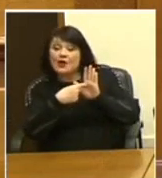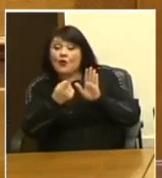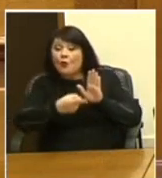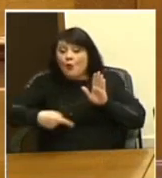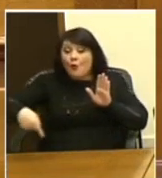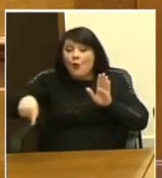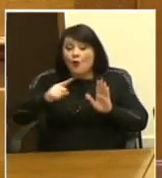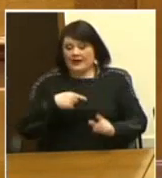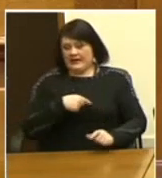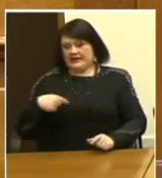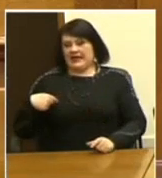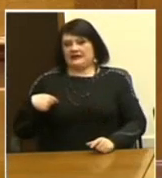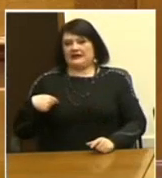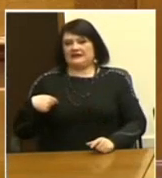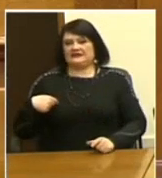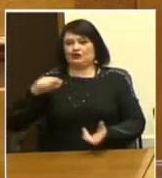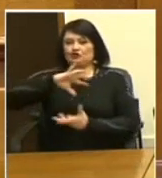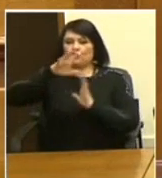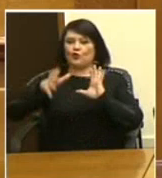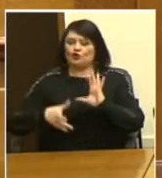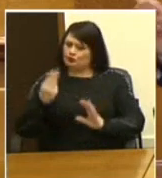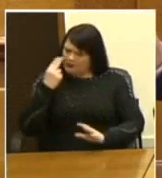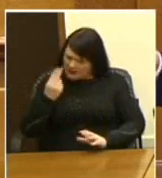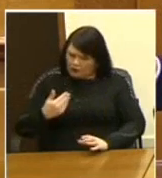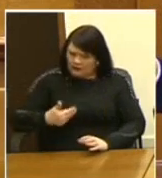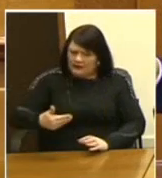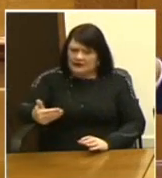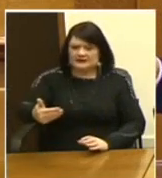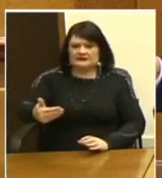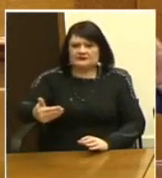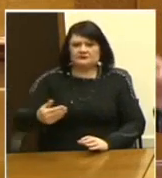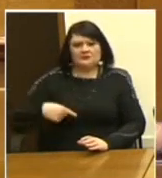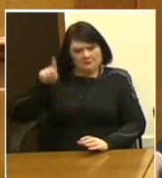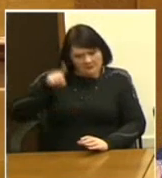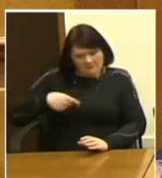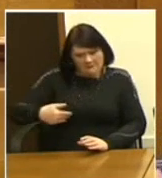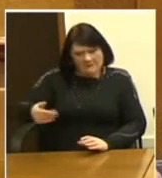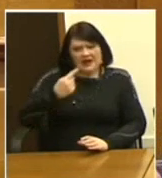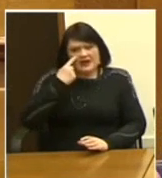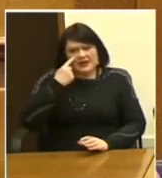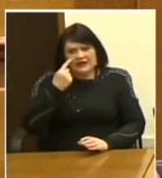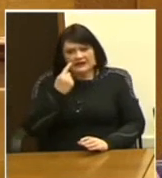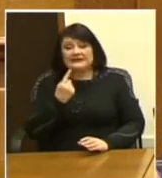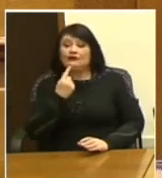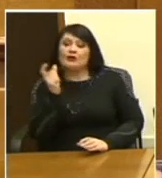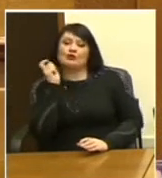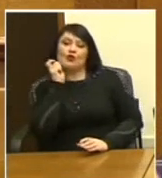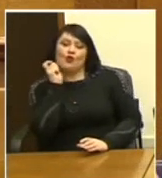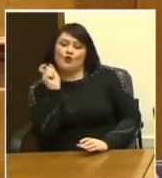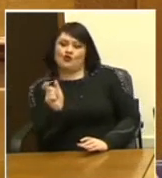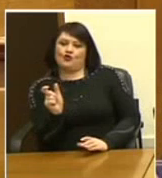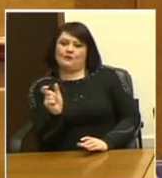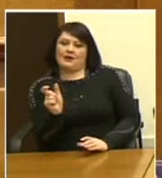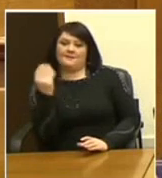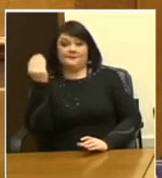άλλοι ηγέτες στον κόσμο και θα το δείτε, θα το διαπιστώσετε από τις επόμενες μέρες που θα τεθεί σε ισχύ η συμφωνία. Θα τον